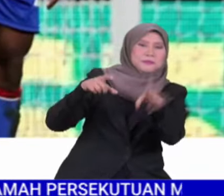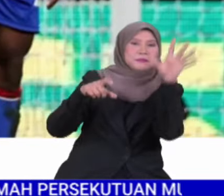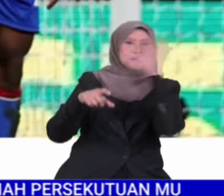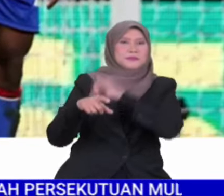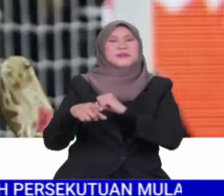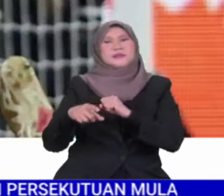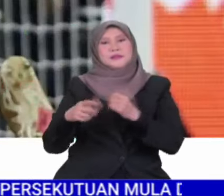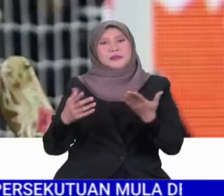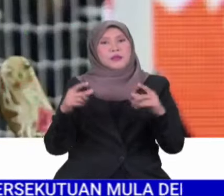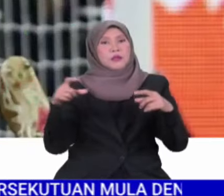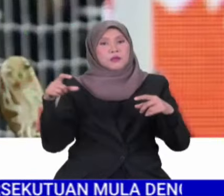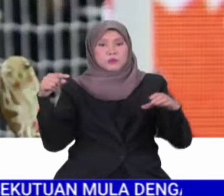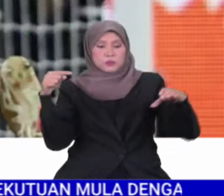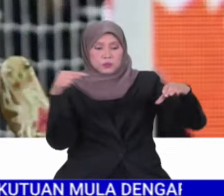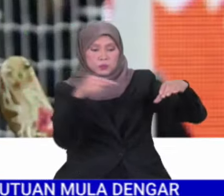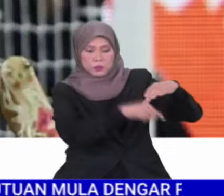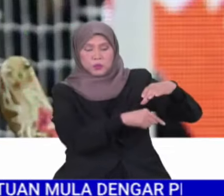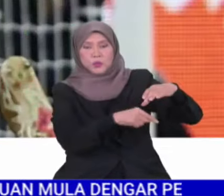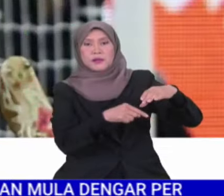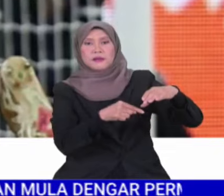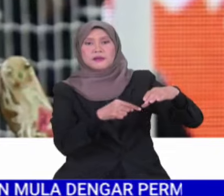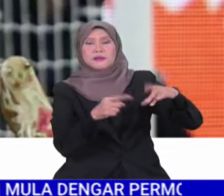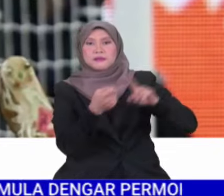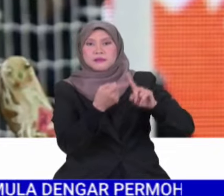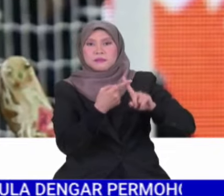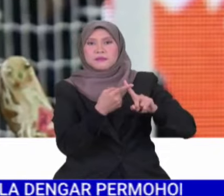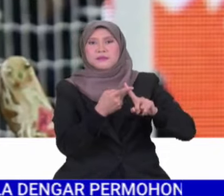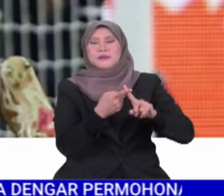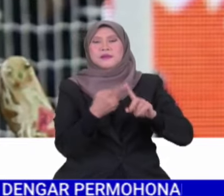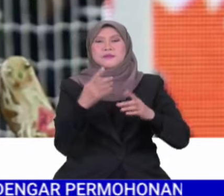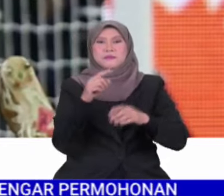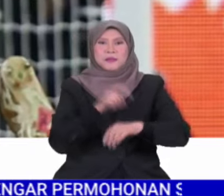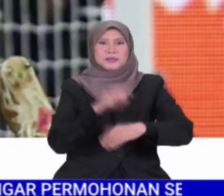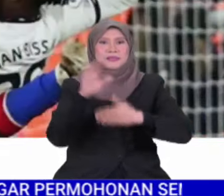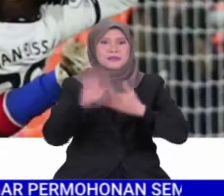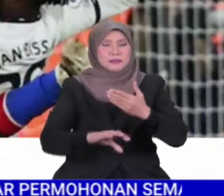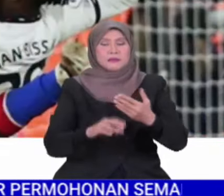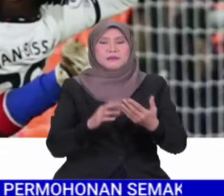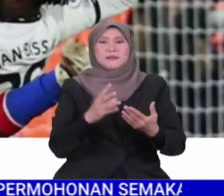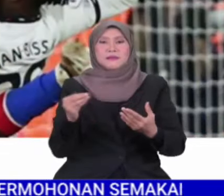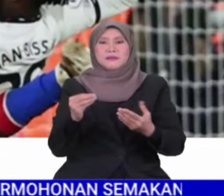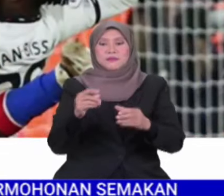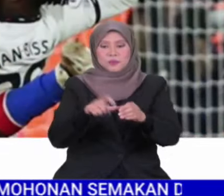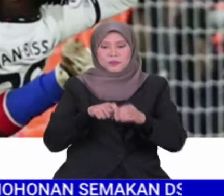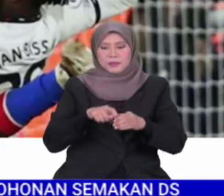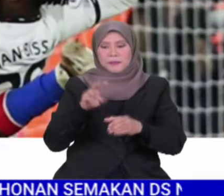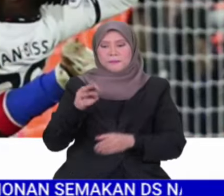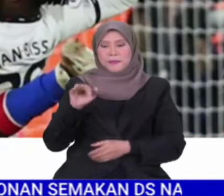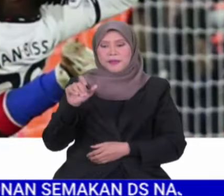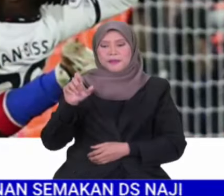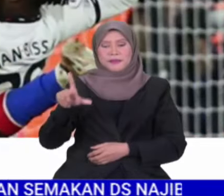Gea. Gol penyamaan yang dicari-cari akhirnya tiba pada masa kecederaan selepas percubaan menarik Michael Olise menerusi sepakan